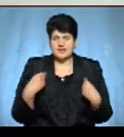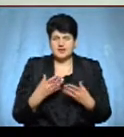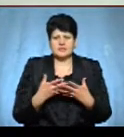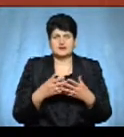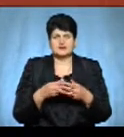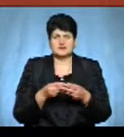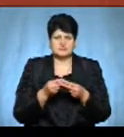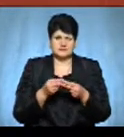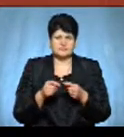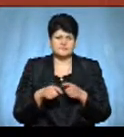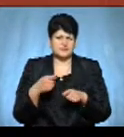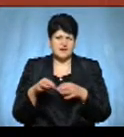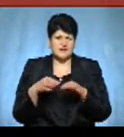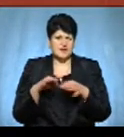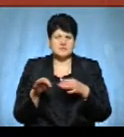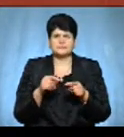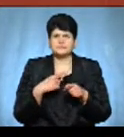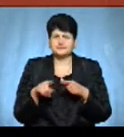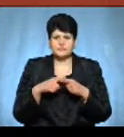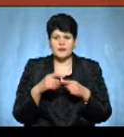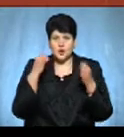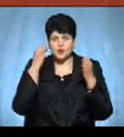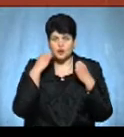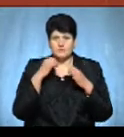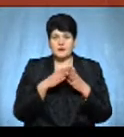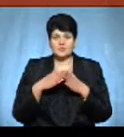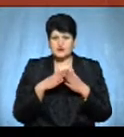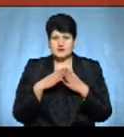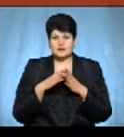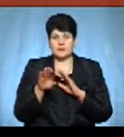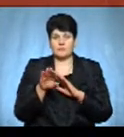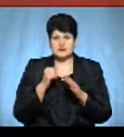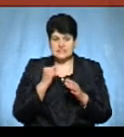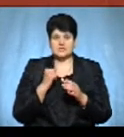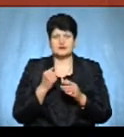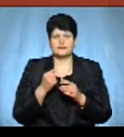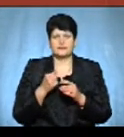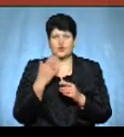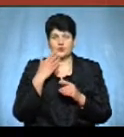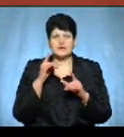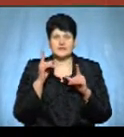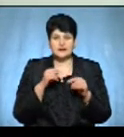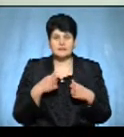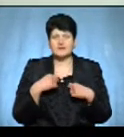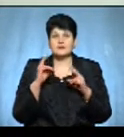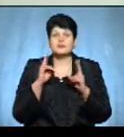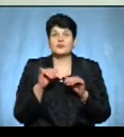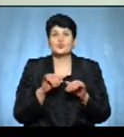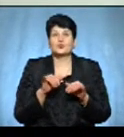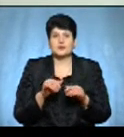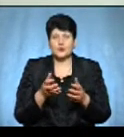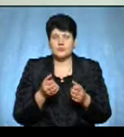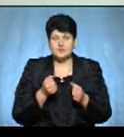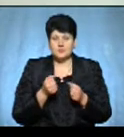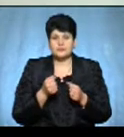буквально за кілька днів. Ось шолом, який я в сусіда позичив перед тим, як їхав. Ось, і навіть ще не знав, куди я його